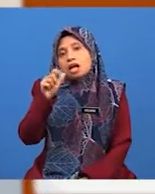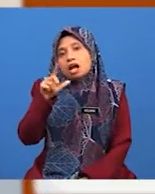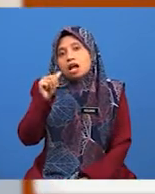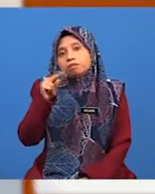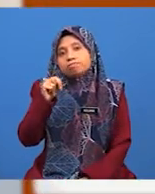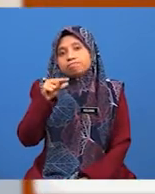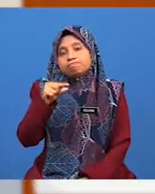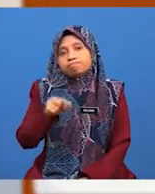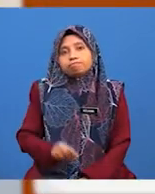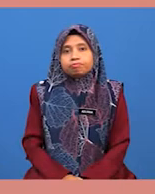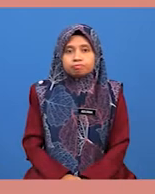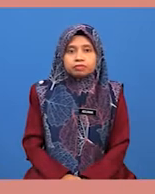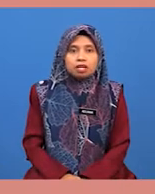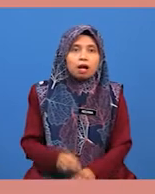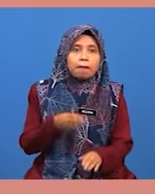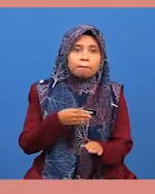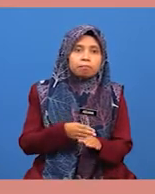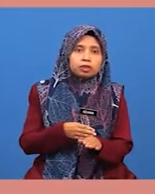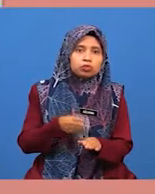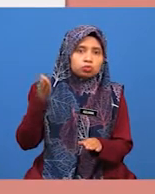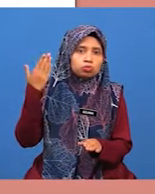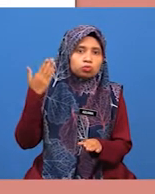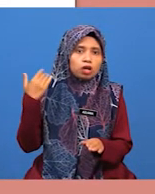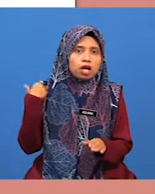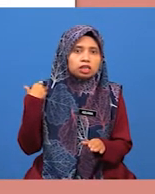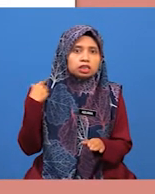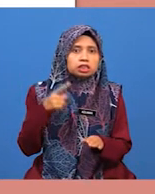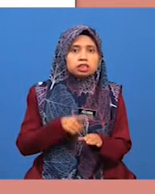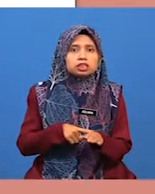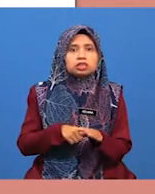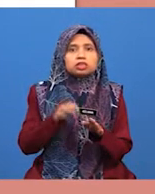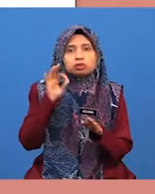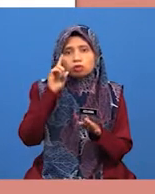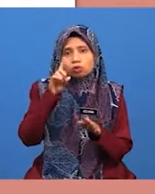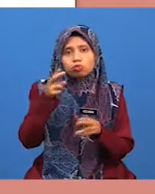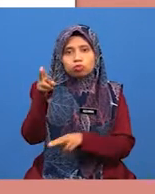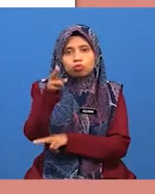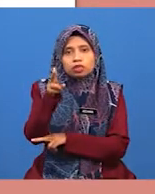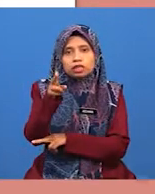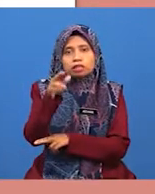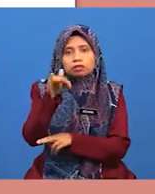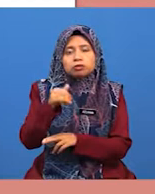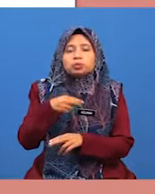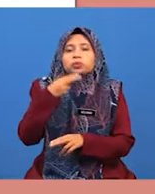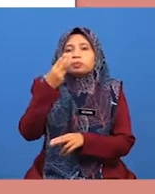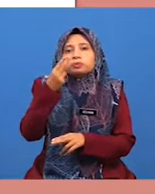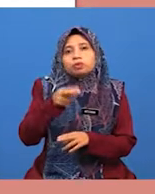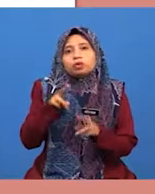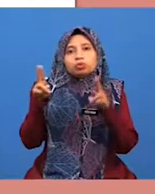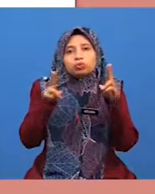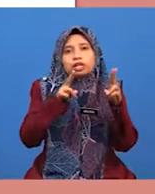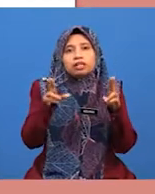cikgu. Pada zaman dahulu, di sebuah hutan yang nyaman udaranya dan